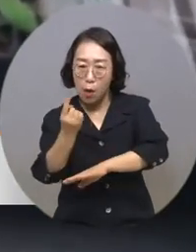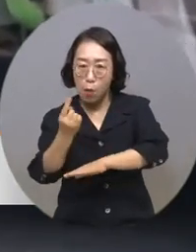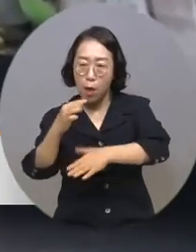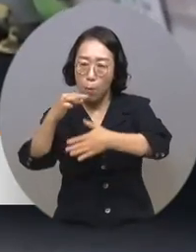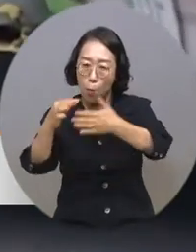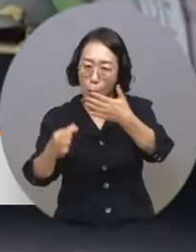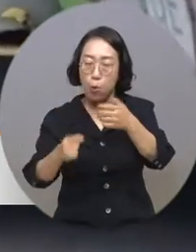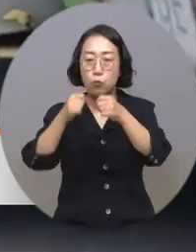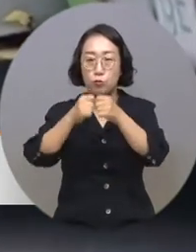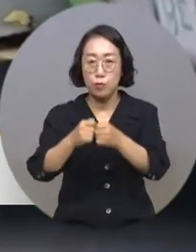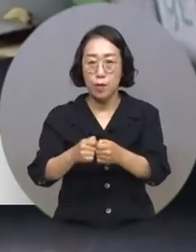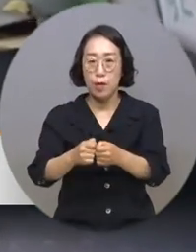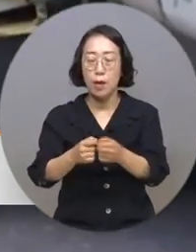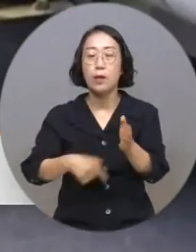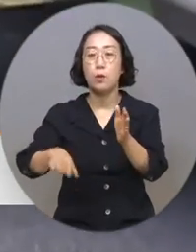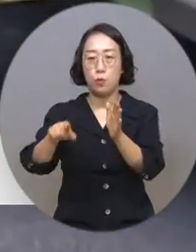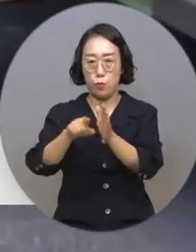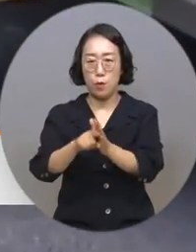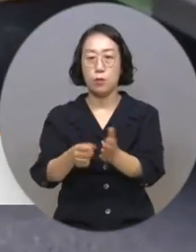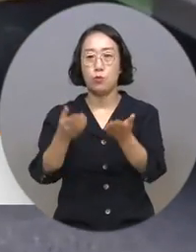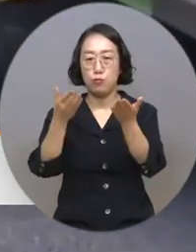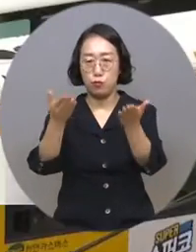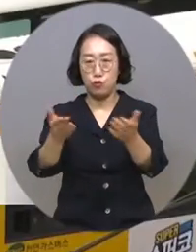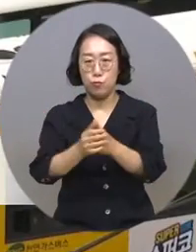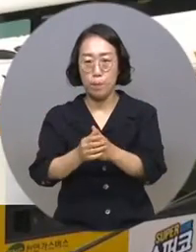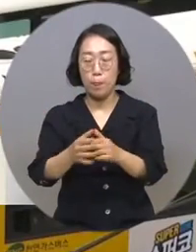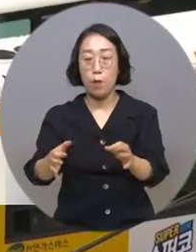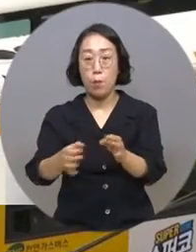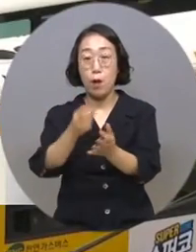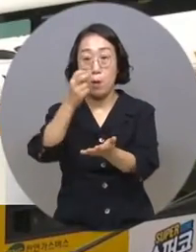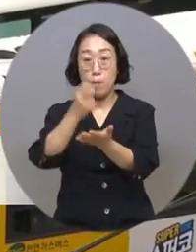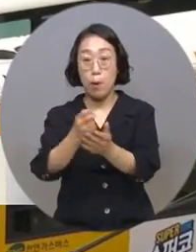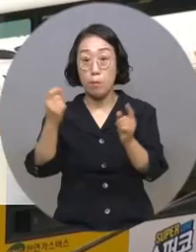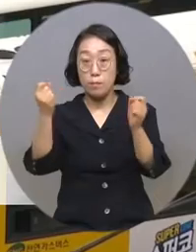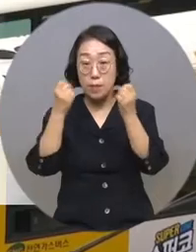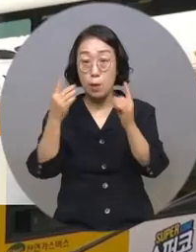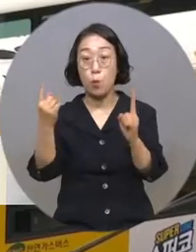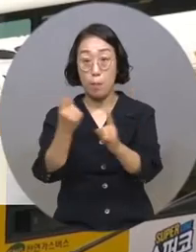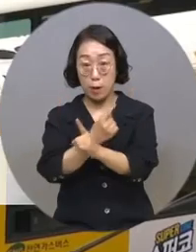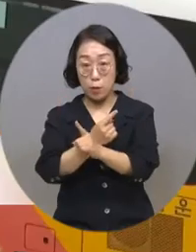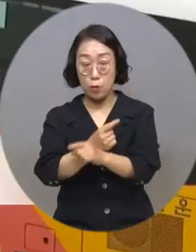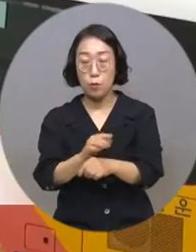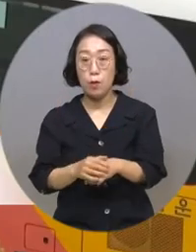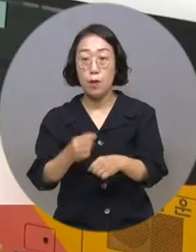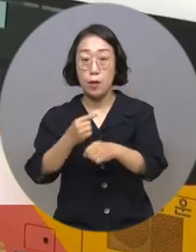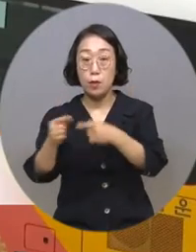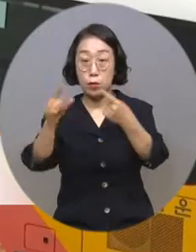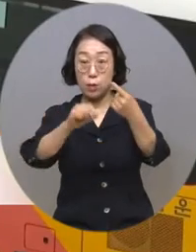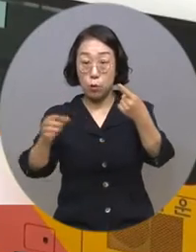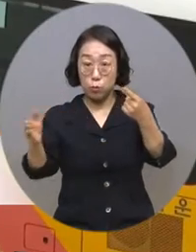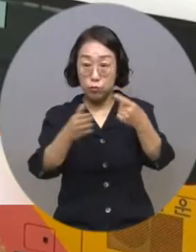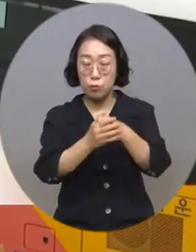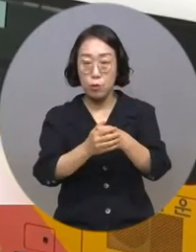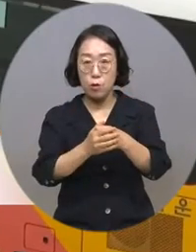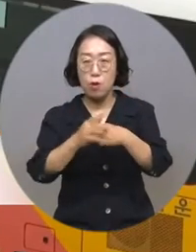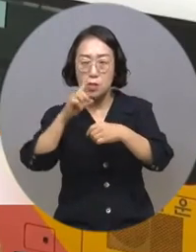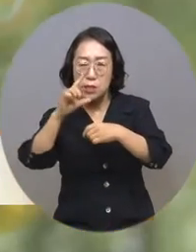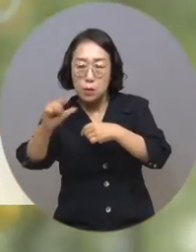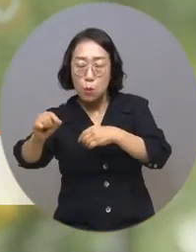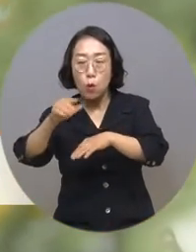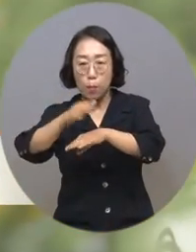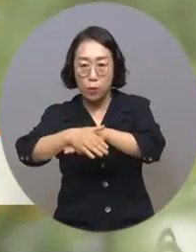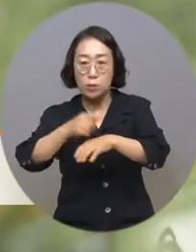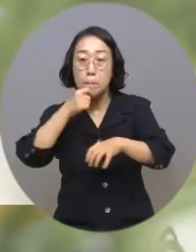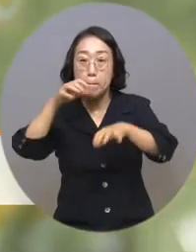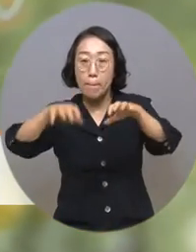구체화하기 위해 마련됐습니다 관련법 개정에 따라 내년 1월 19일부터 신의 농어촌 버스 말 버스를